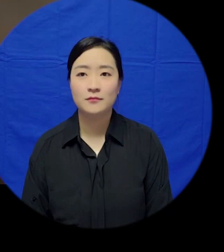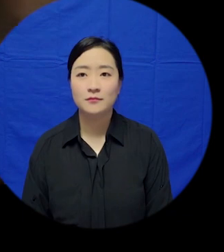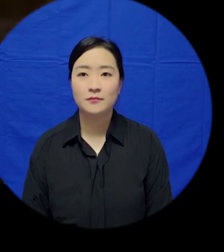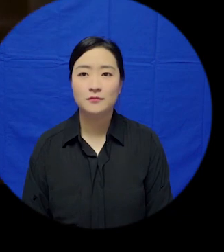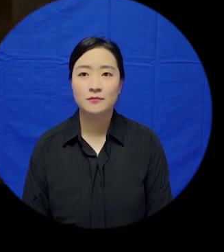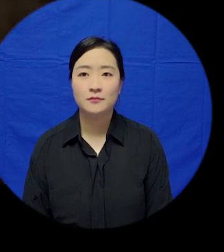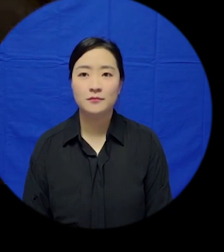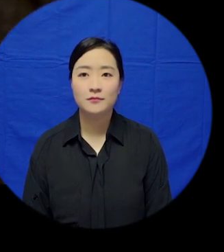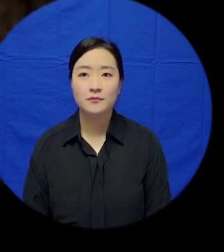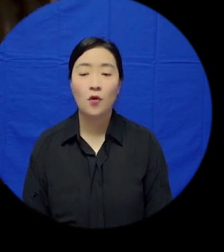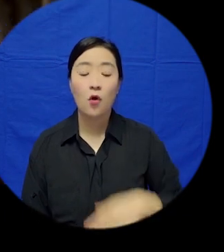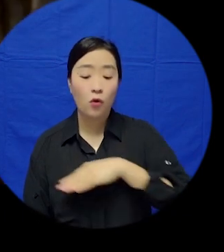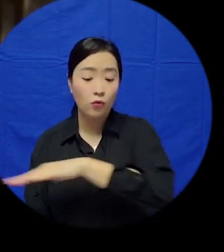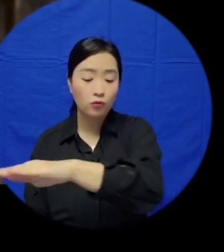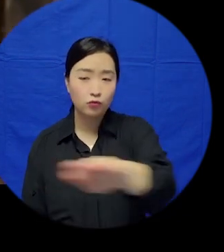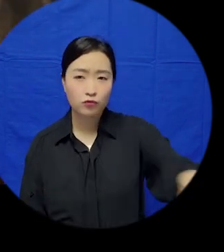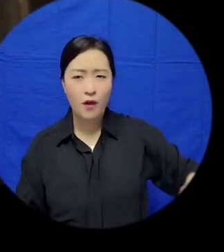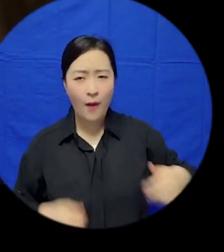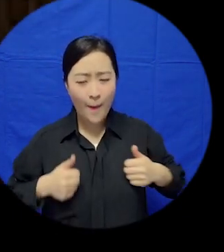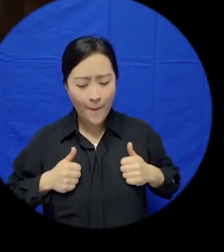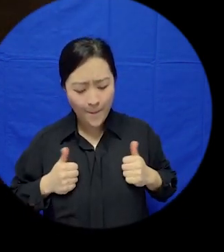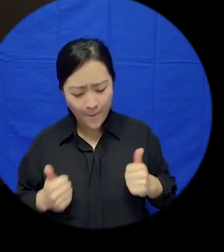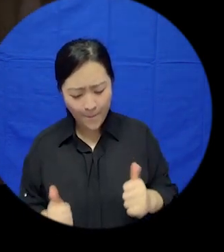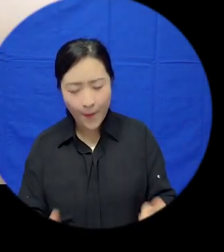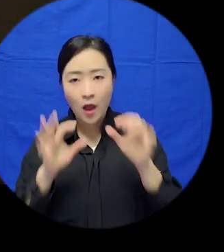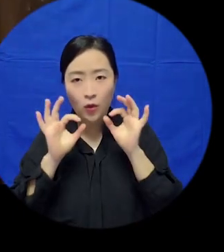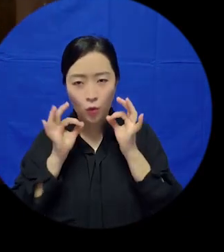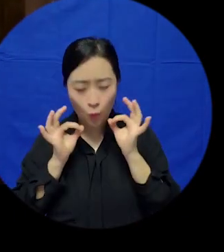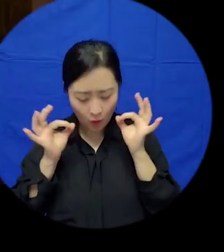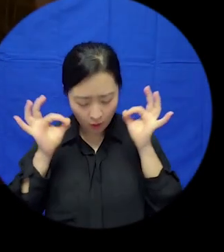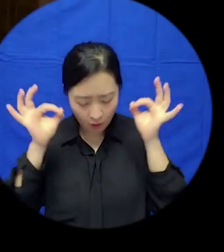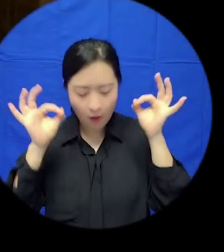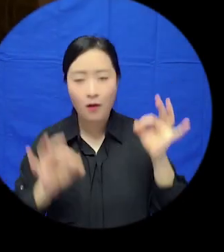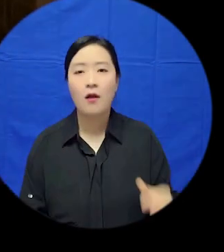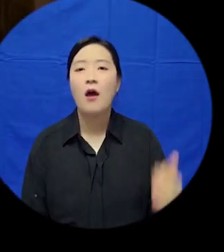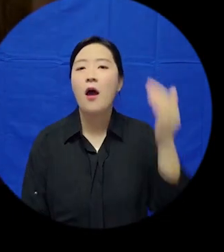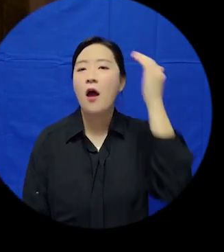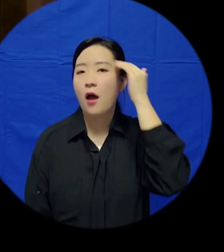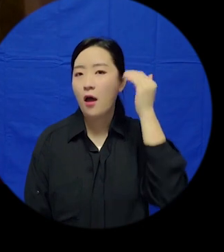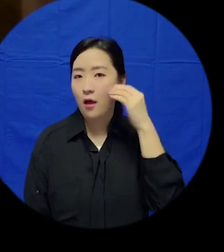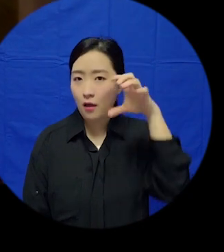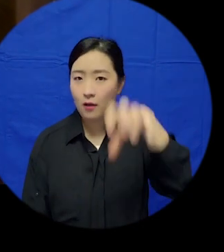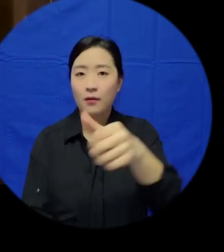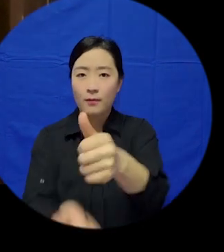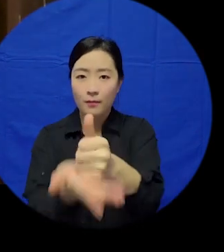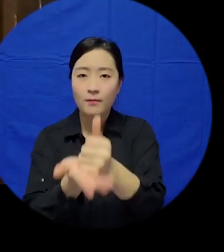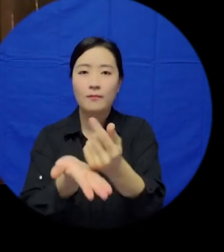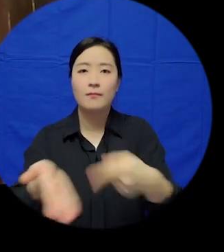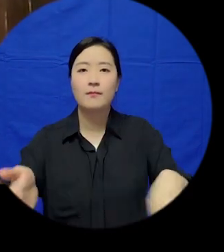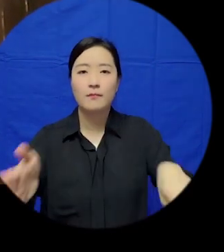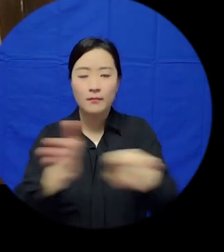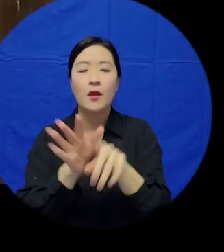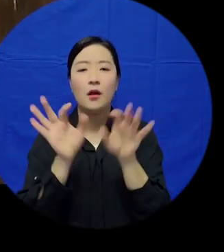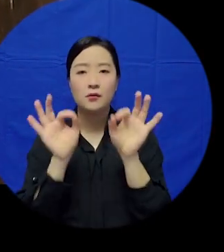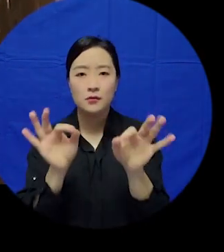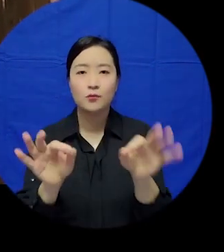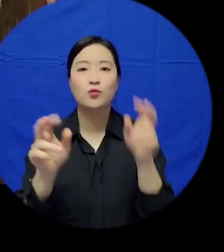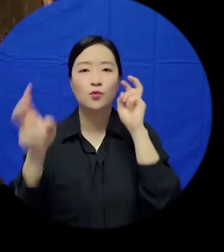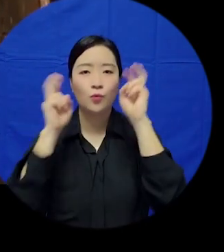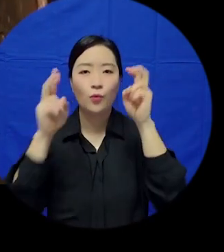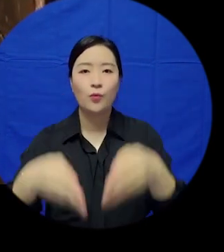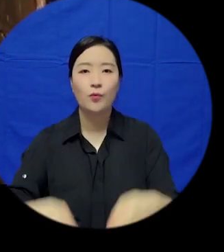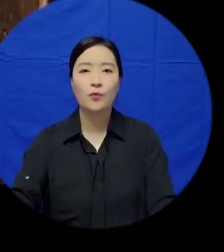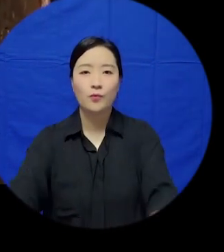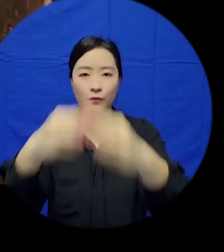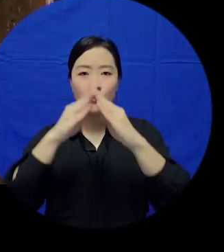우리는 열심히 발로 뛰며 고국에서도 고객을 위한 금융회사를